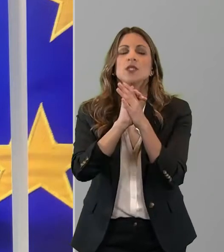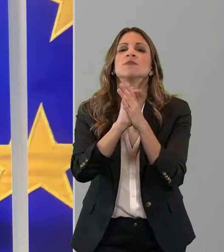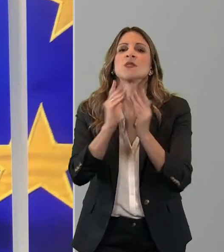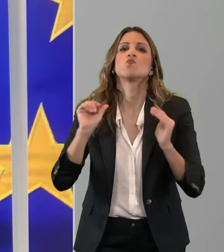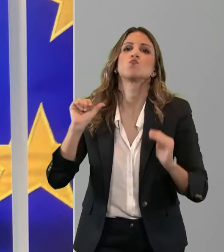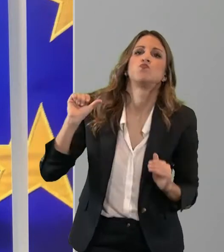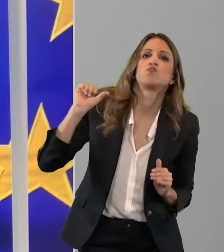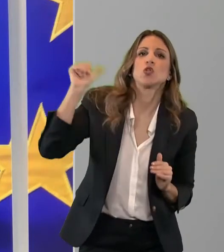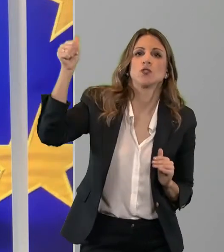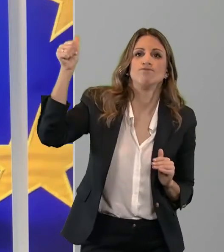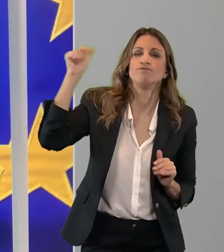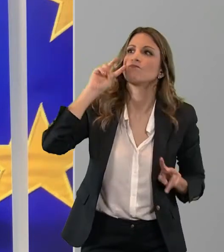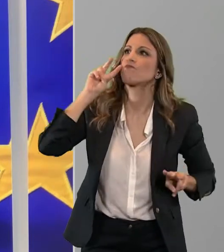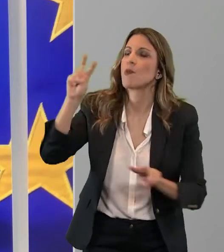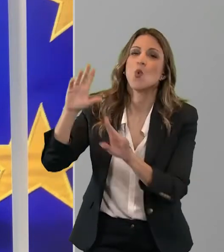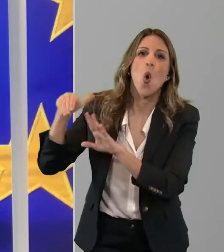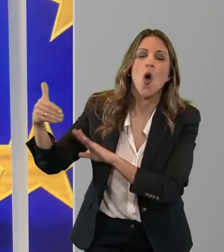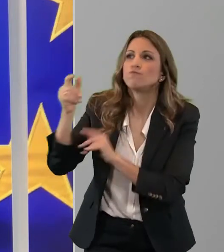ηγέτιδα δύναμη δεδομένων,